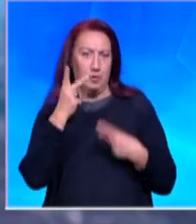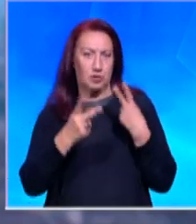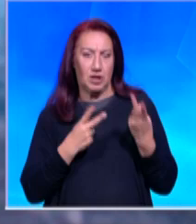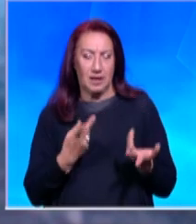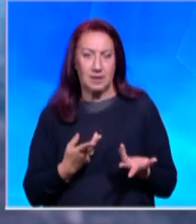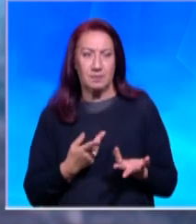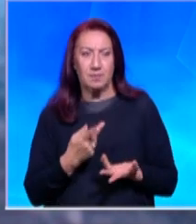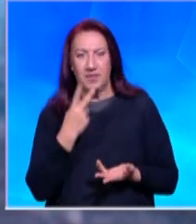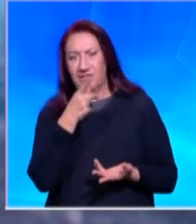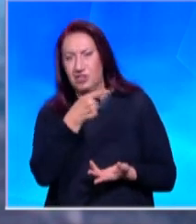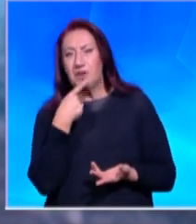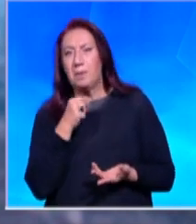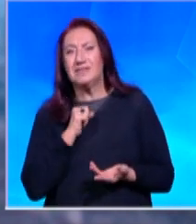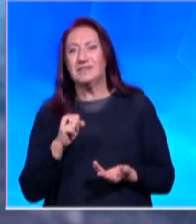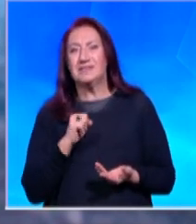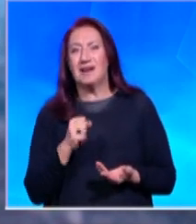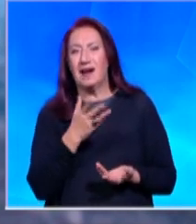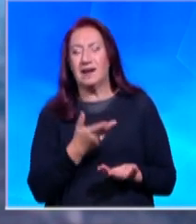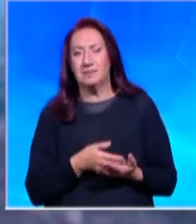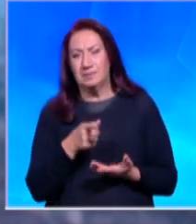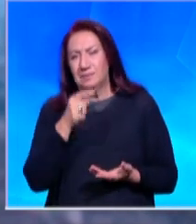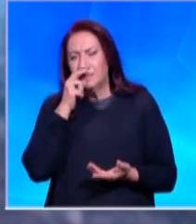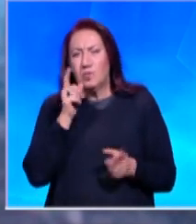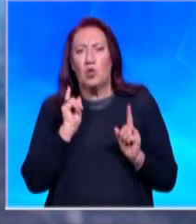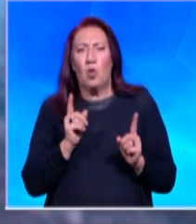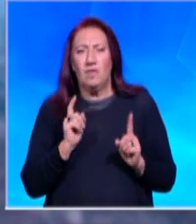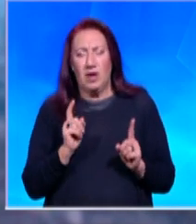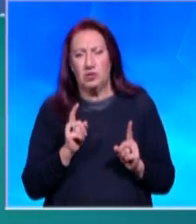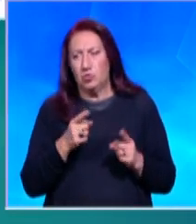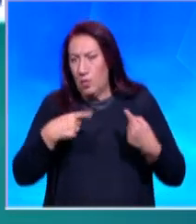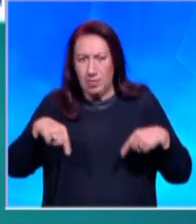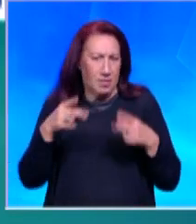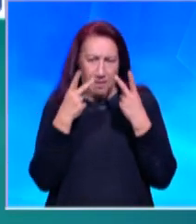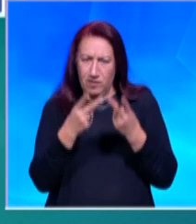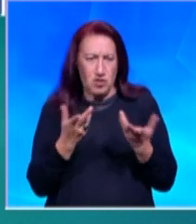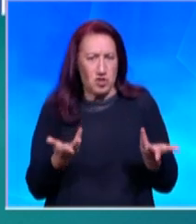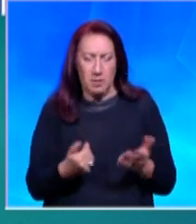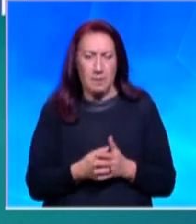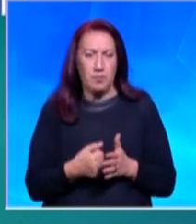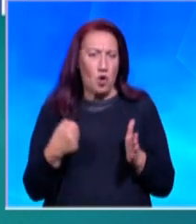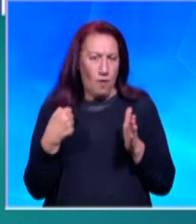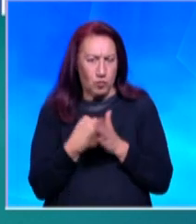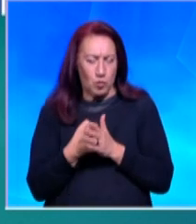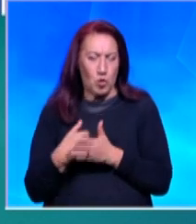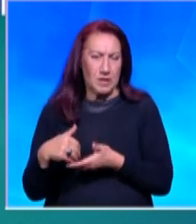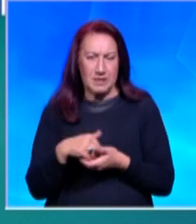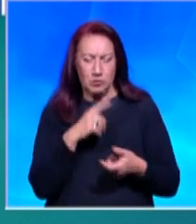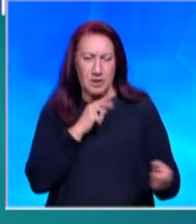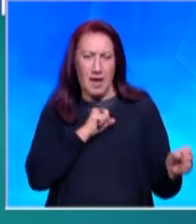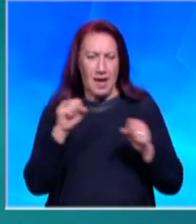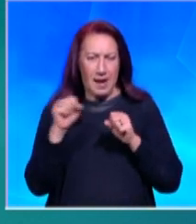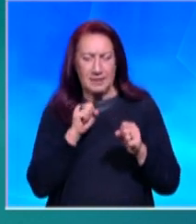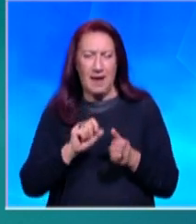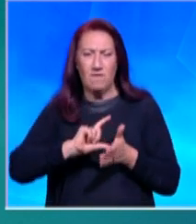който прозира тук, е важен и е видим за всички нас. Футболният съюз реагира светкавично на коментара на